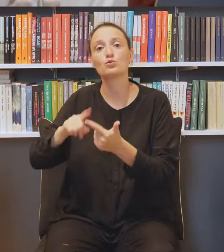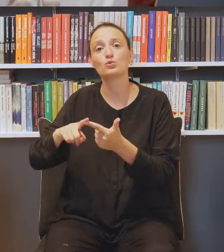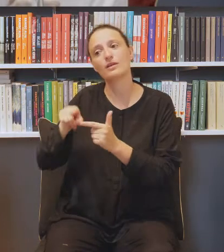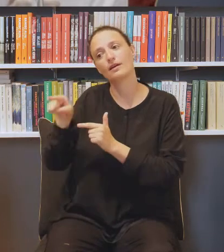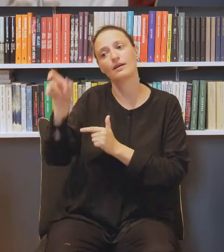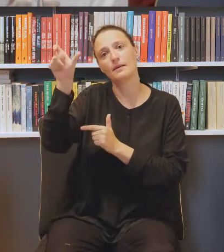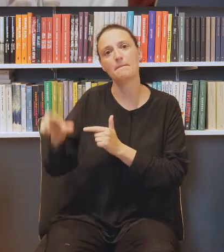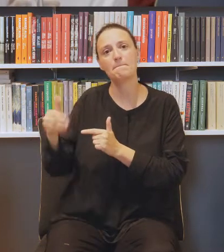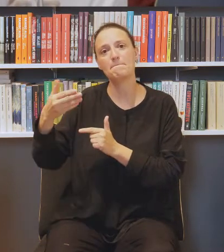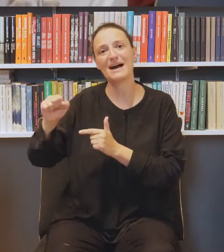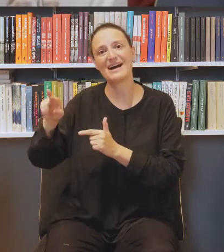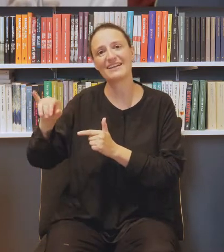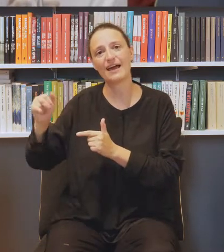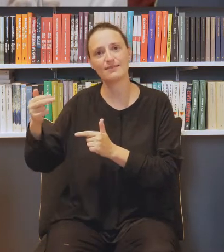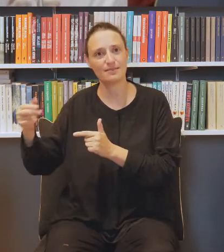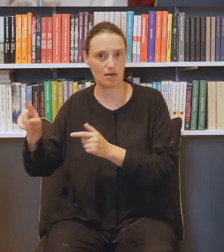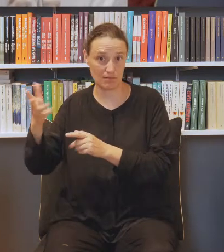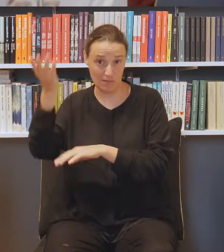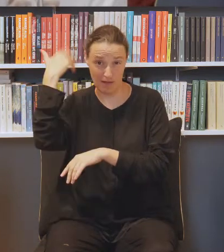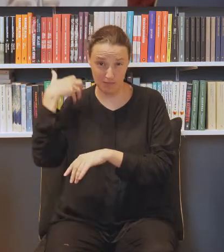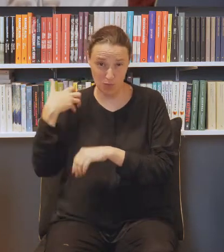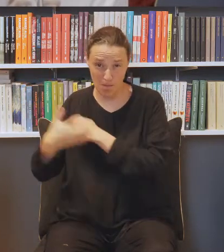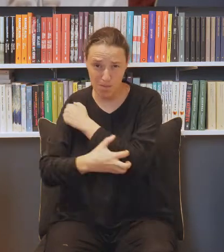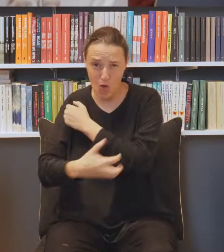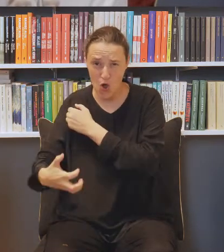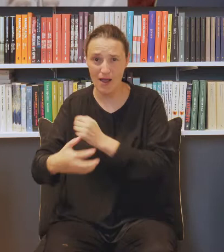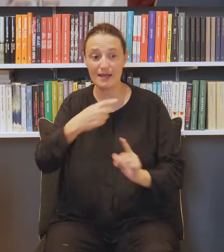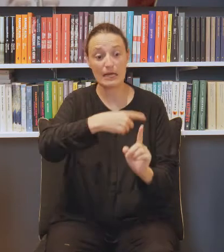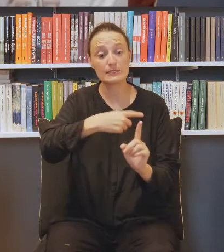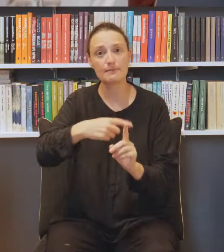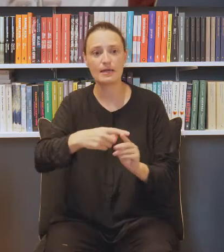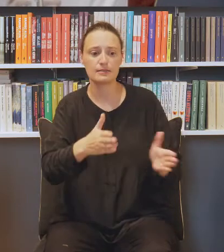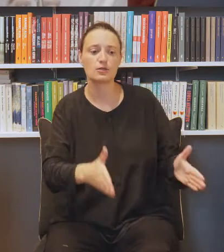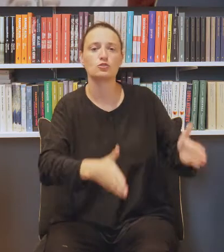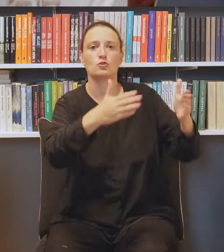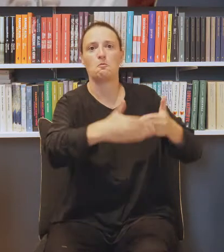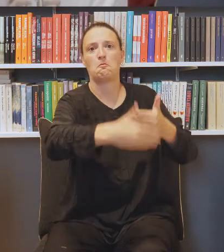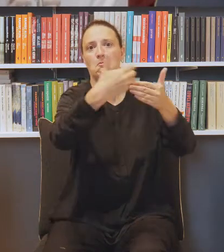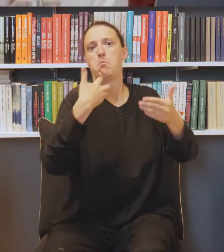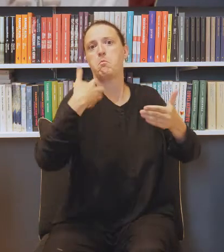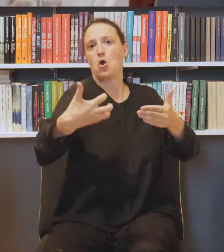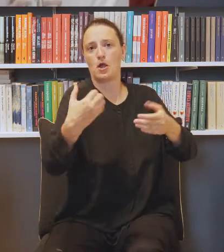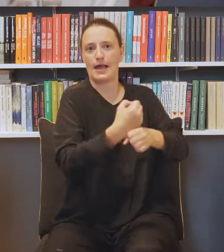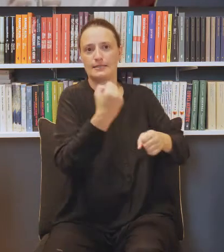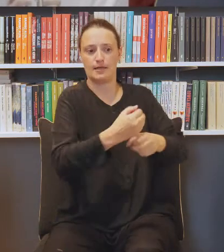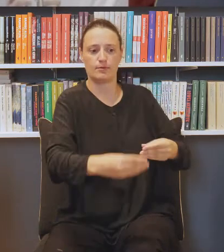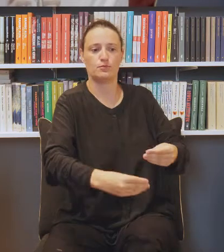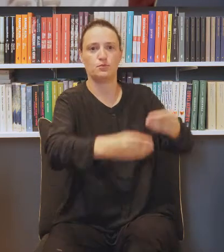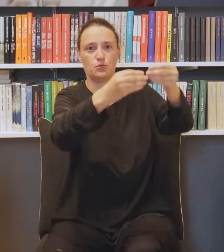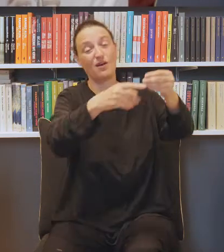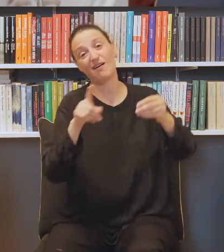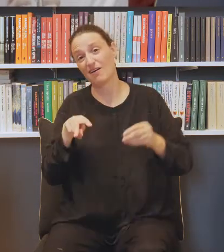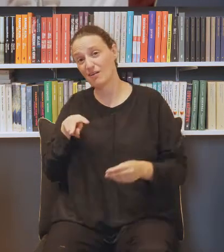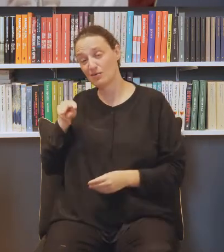bardzo, przynajmniej była bardzo bogata i ma nawet swój pomniczek na cmentarzu, a Ula jest raczej bardzo biedna. No